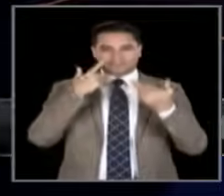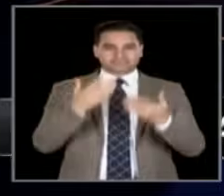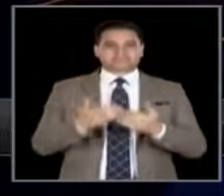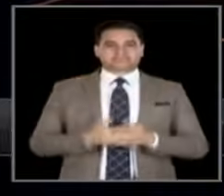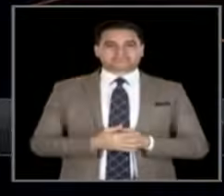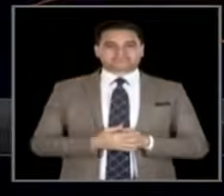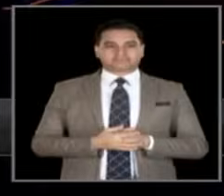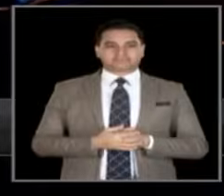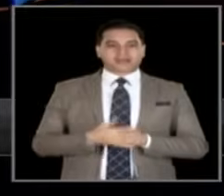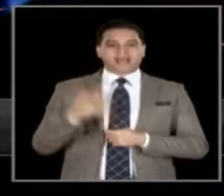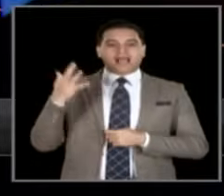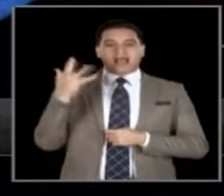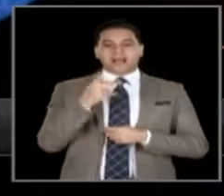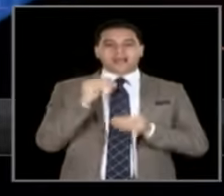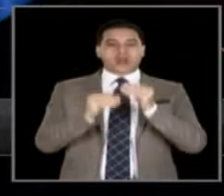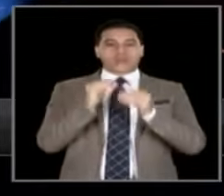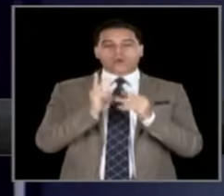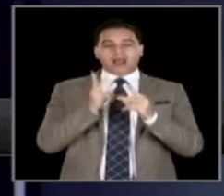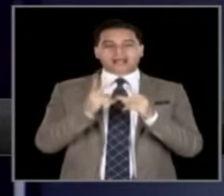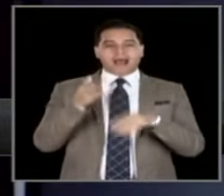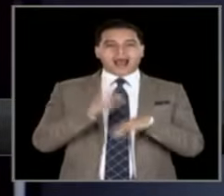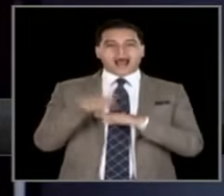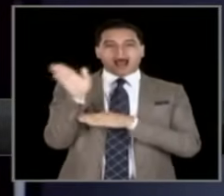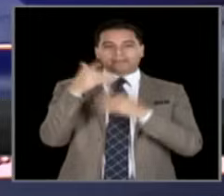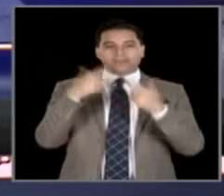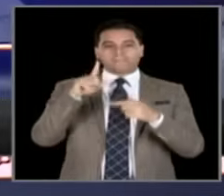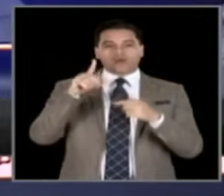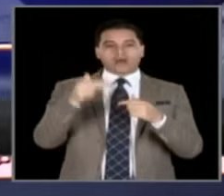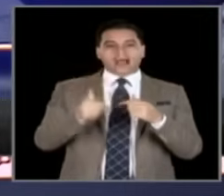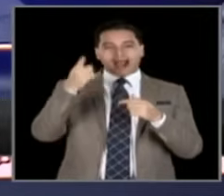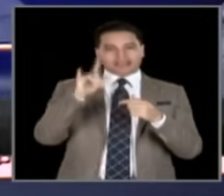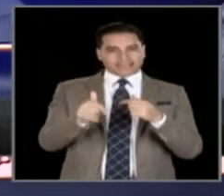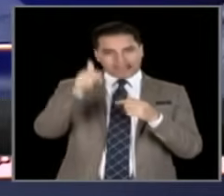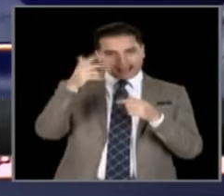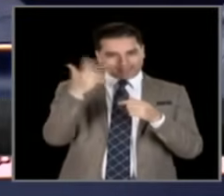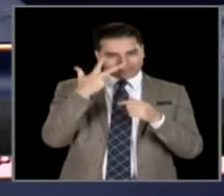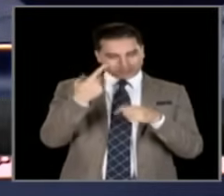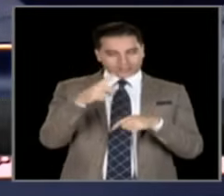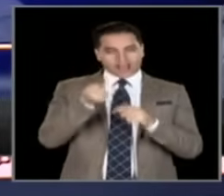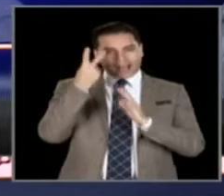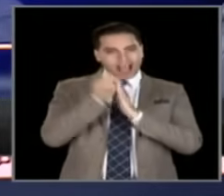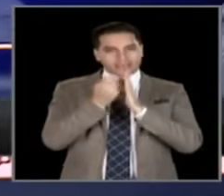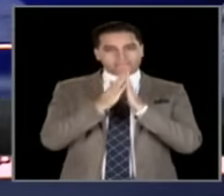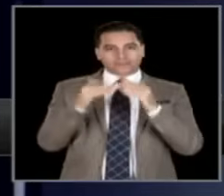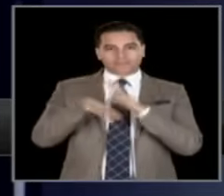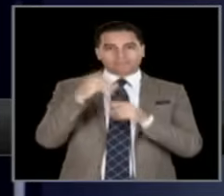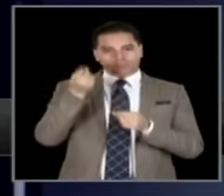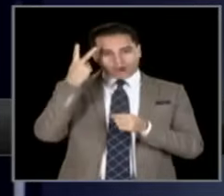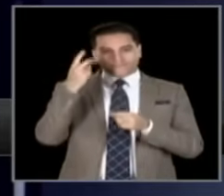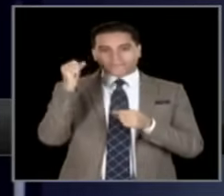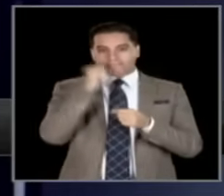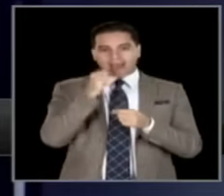كاونتر كم عدد الوان عالم دوله بلغاريا ثلاثه صح من هو الكاتب المصري مؤلف روايه